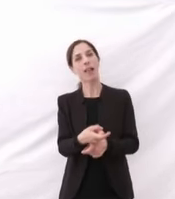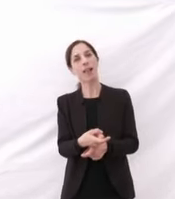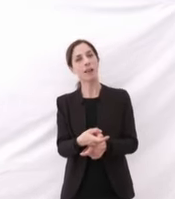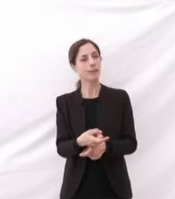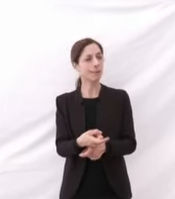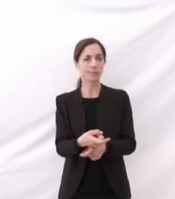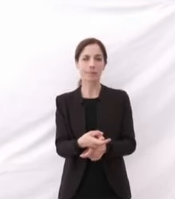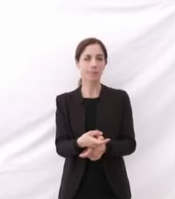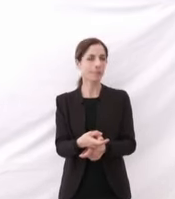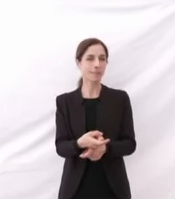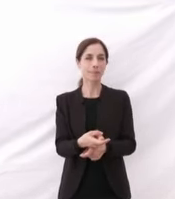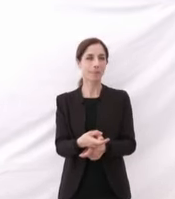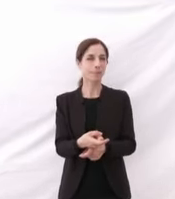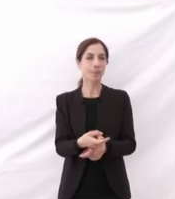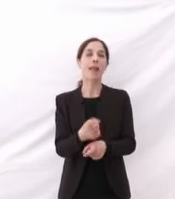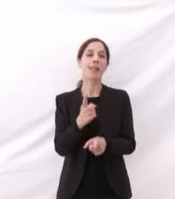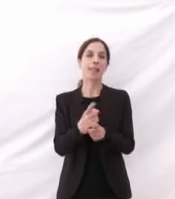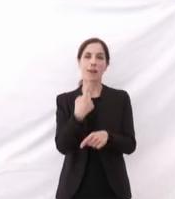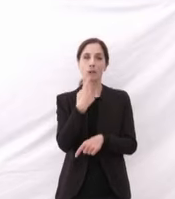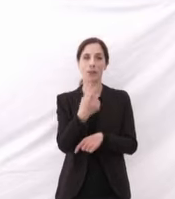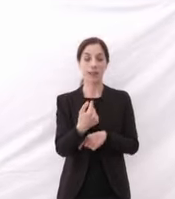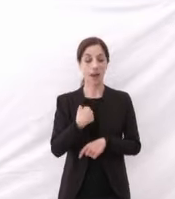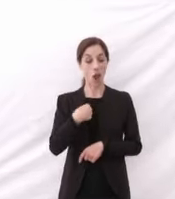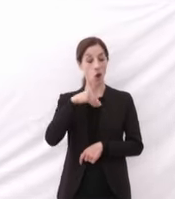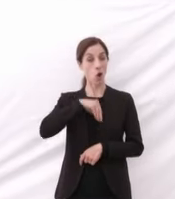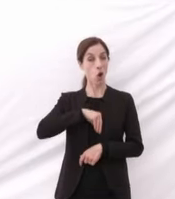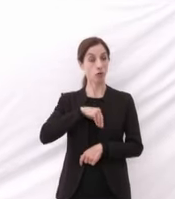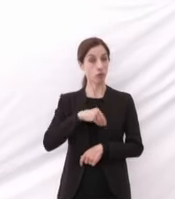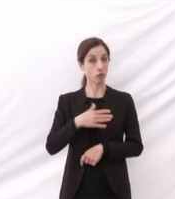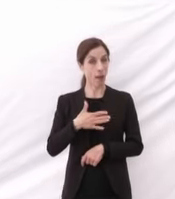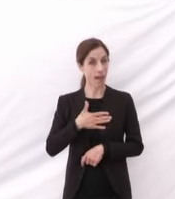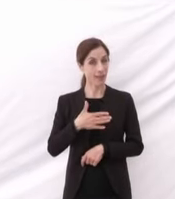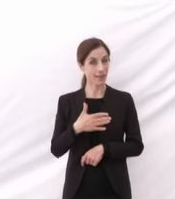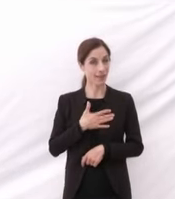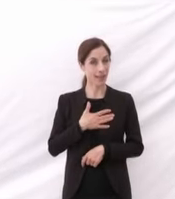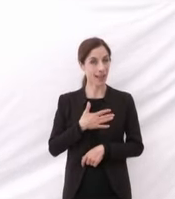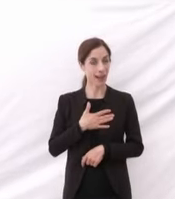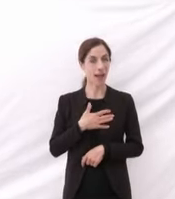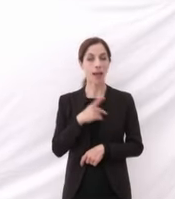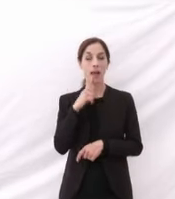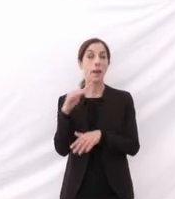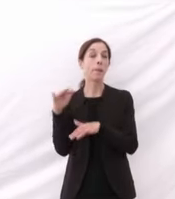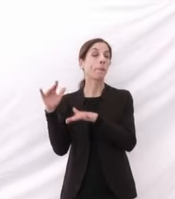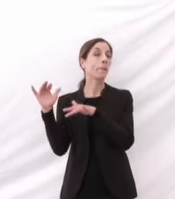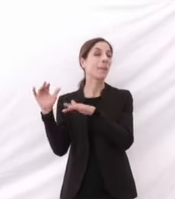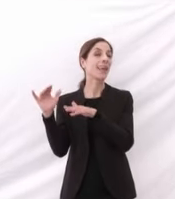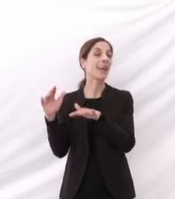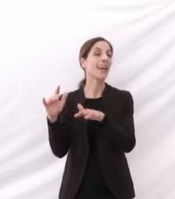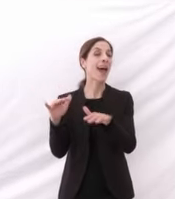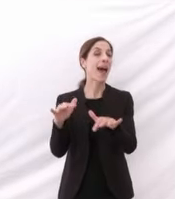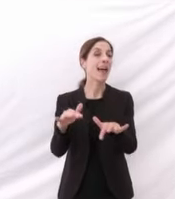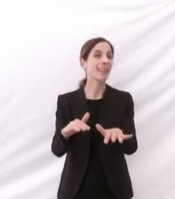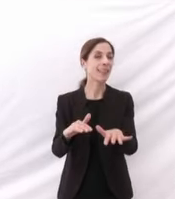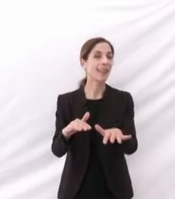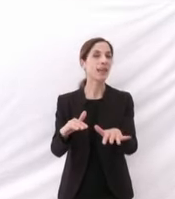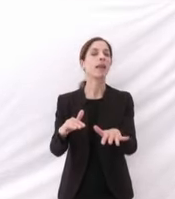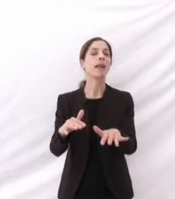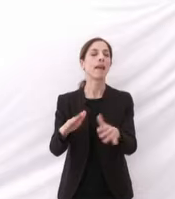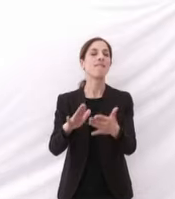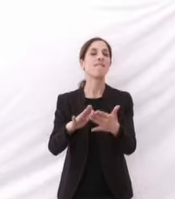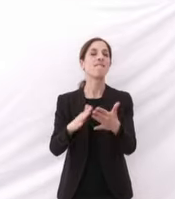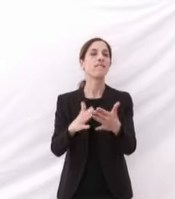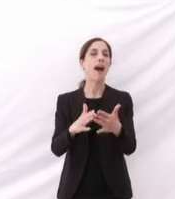dire, con la mia coscienza, i migranti sono la